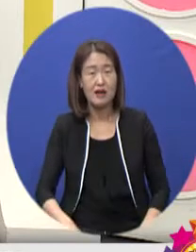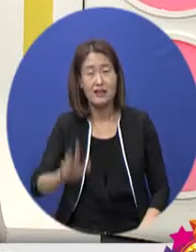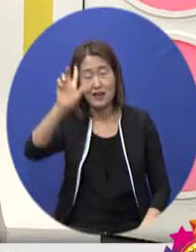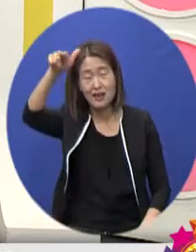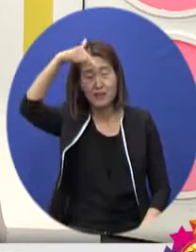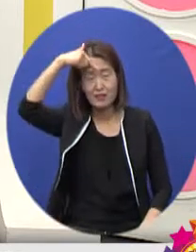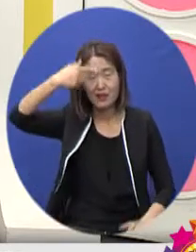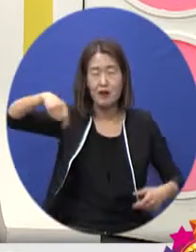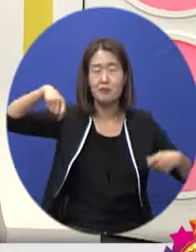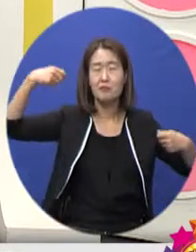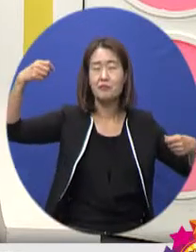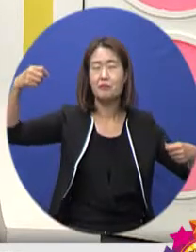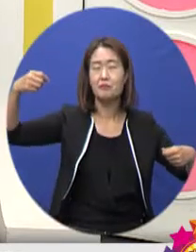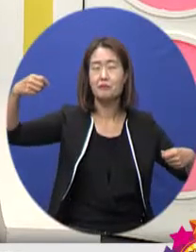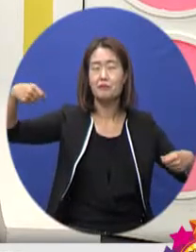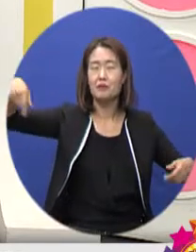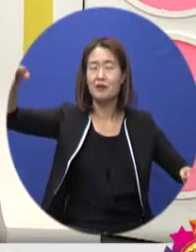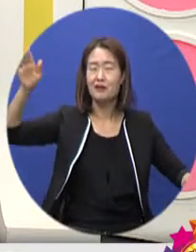있죠. 오,